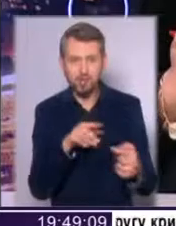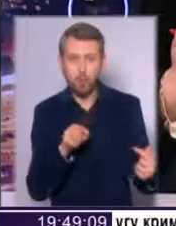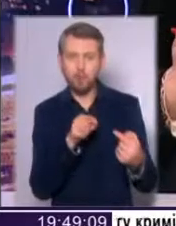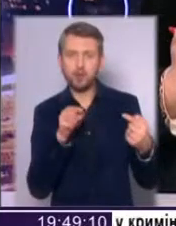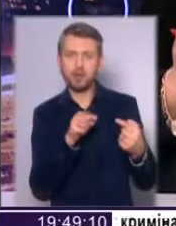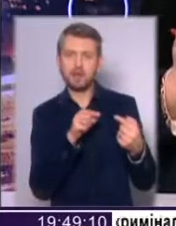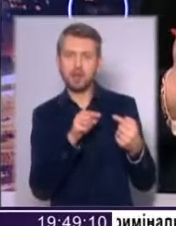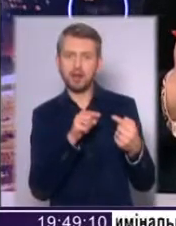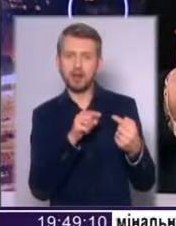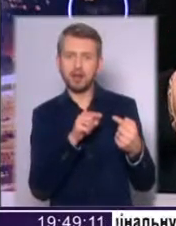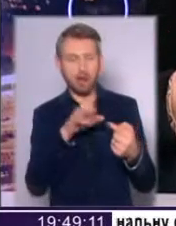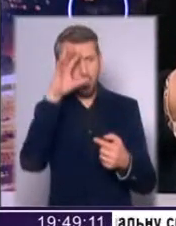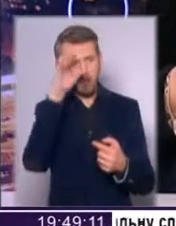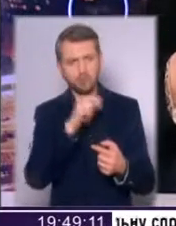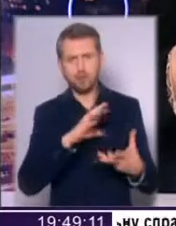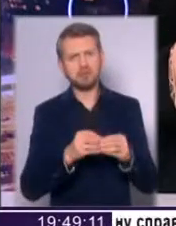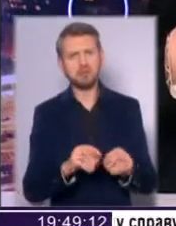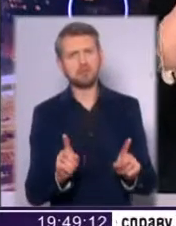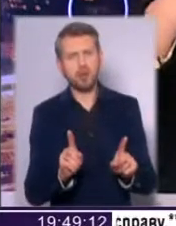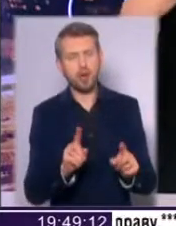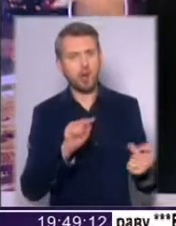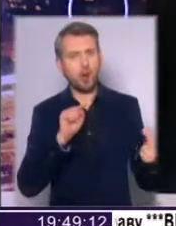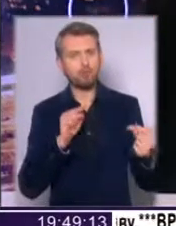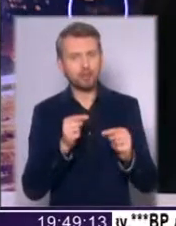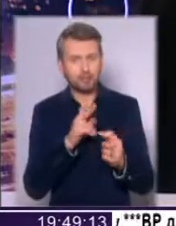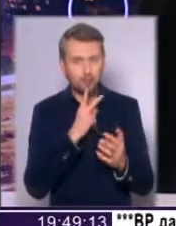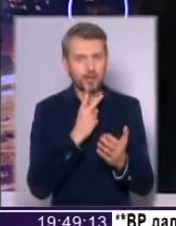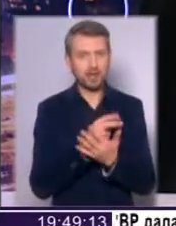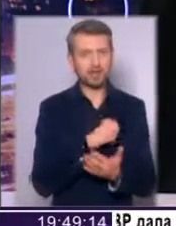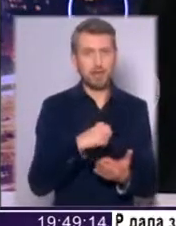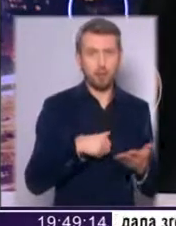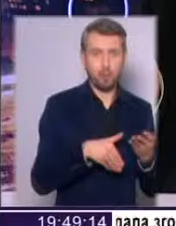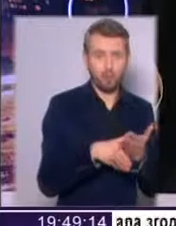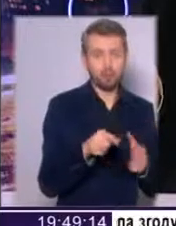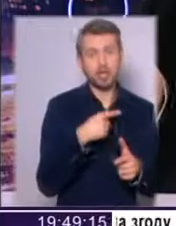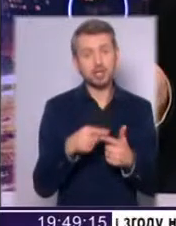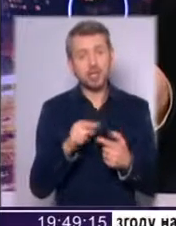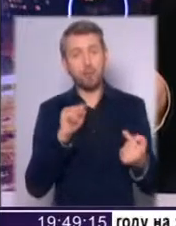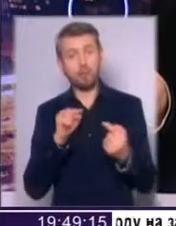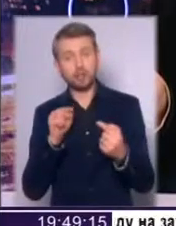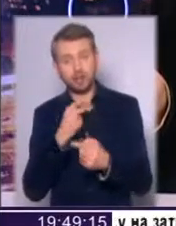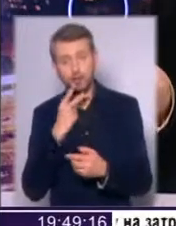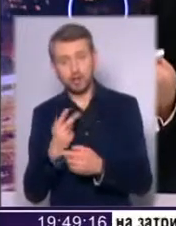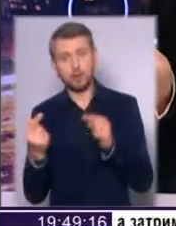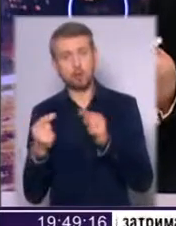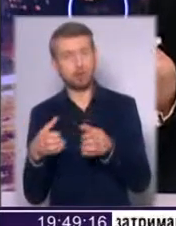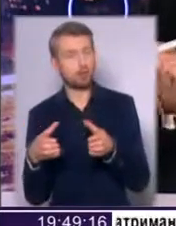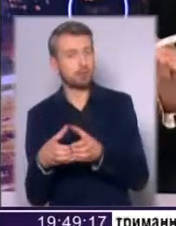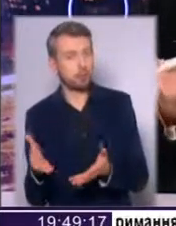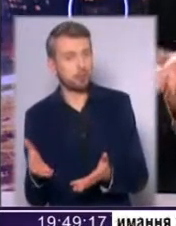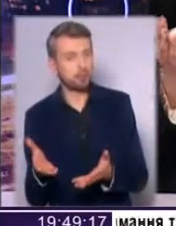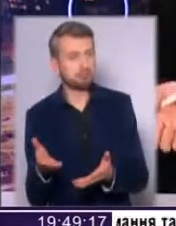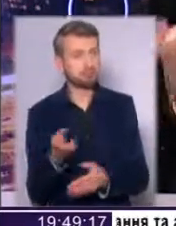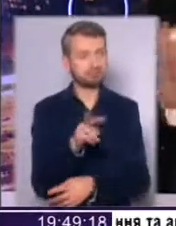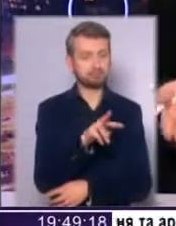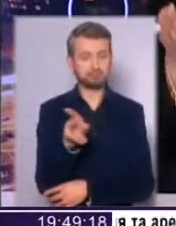що мали жителі Кривого Рогу? Опозиція у вигляді «Самопомочі» чи опозиція у вигляді опозиційного блоку? Тобто їм треба